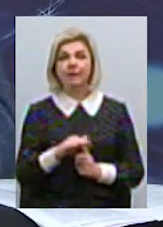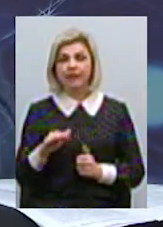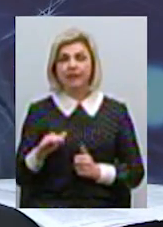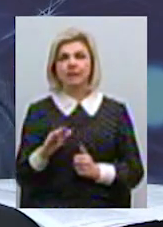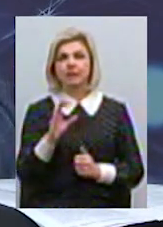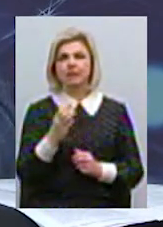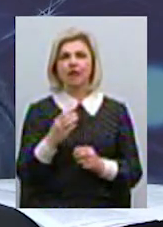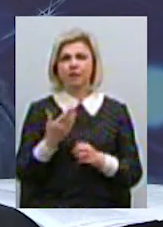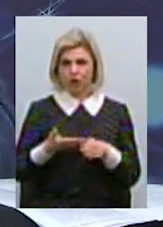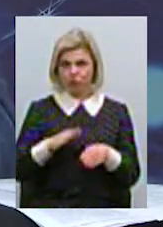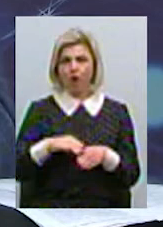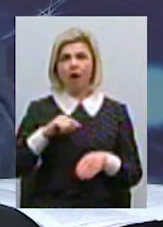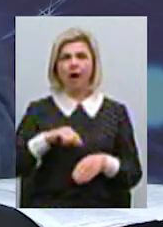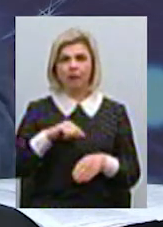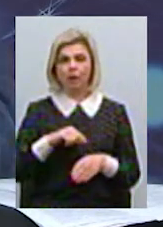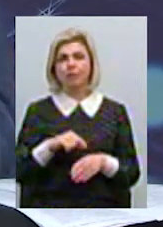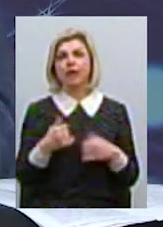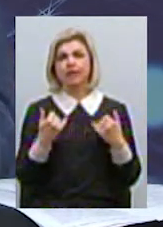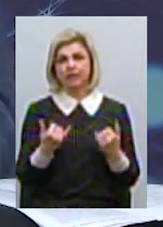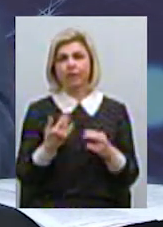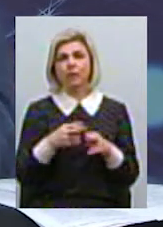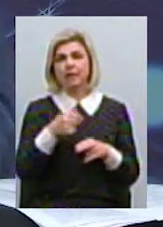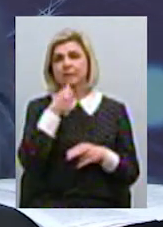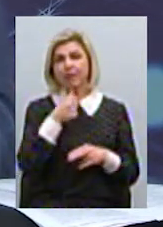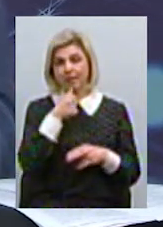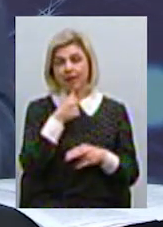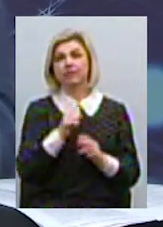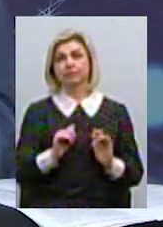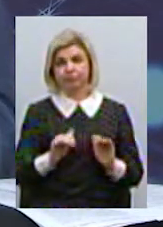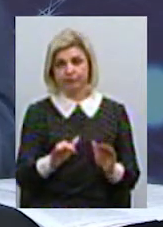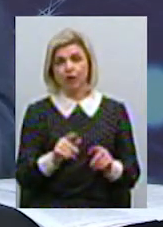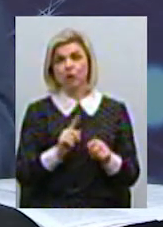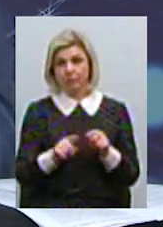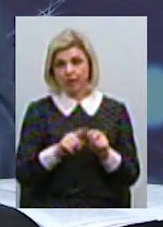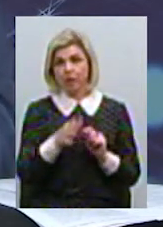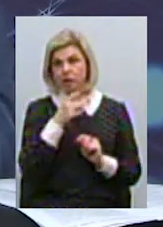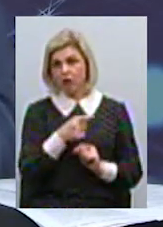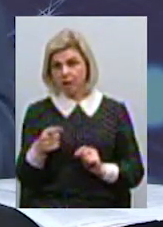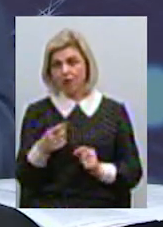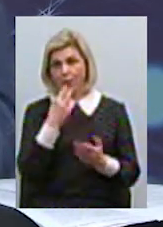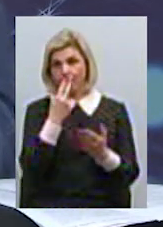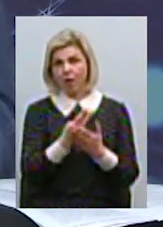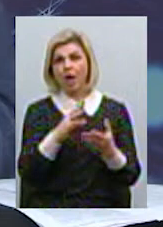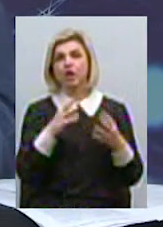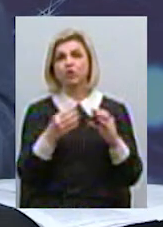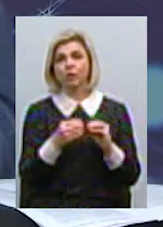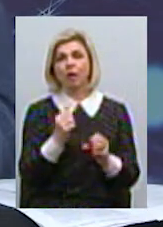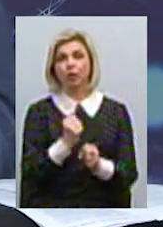з важким характером. І сьогодні цей експеримент йде, я думаю, що найближчим часом ми покажемо вже результати